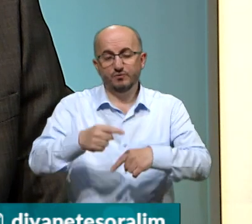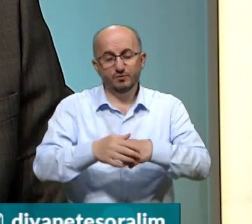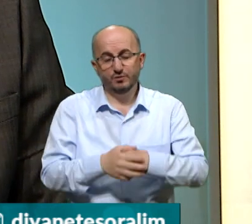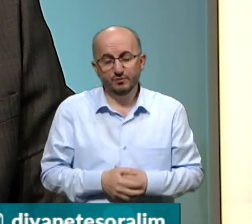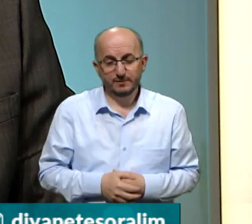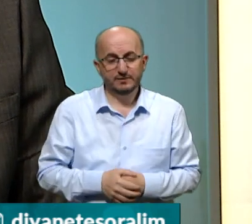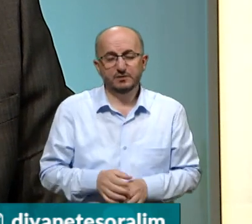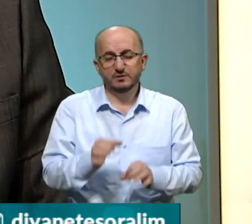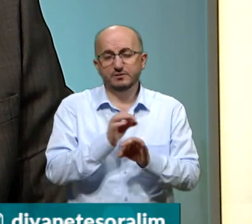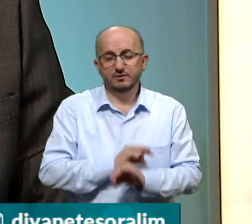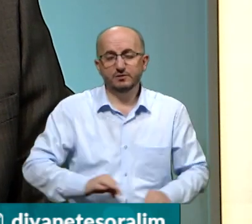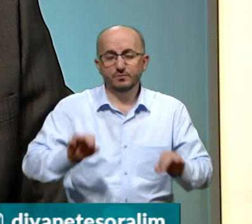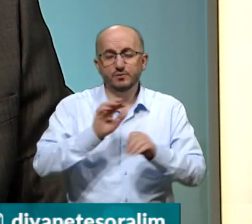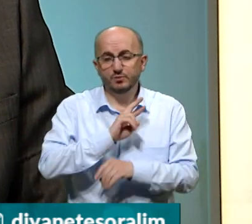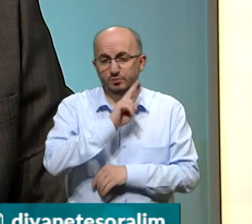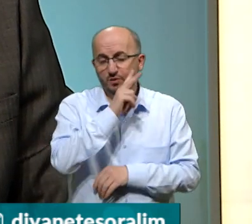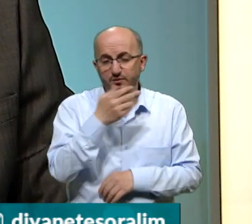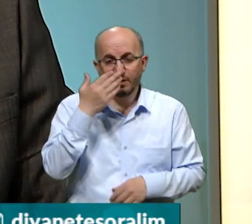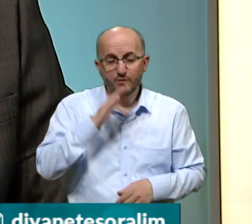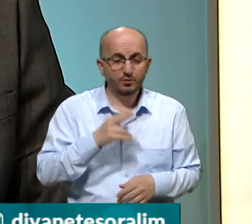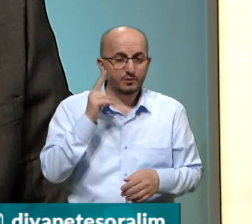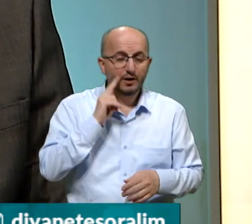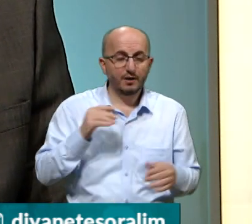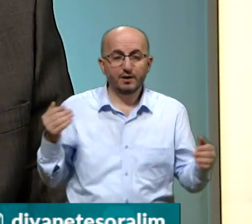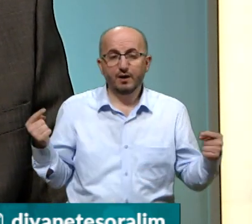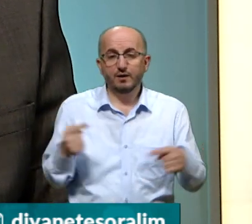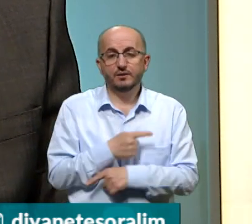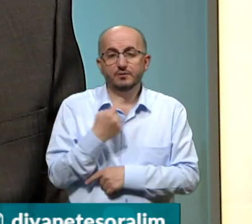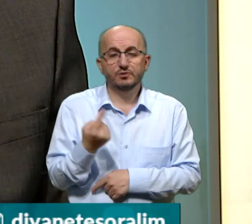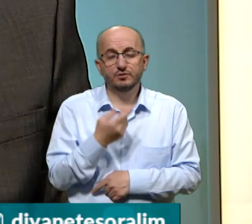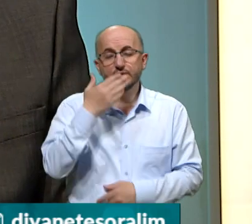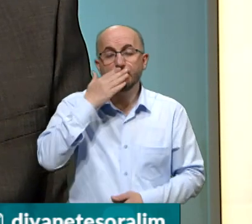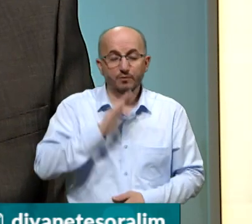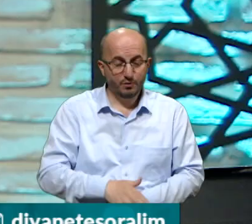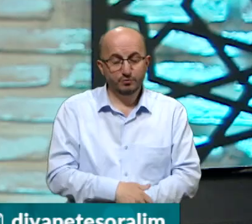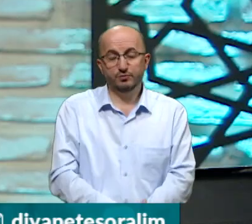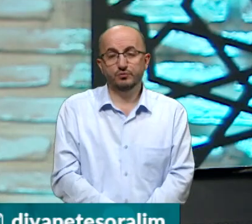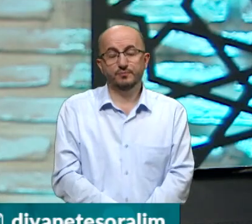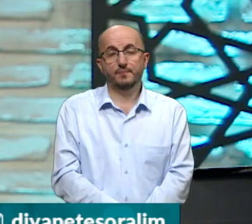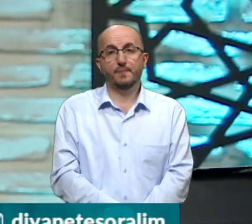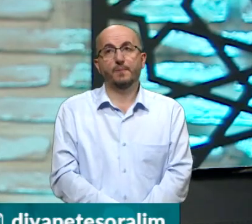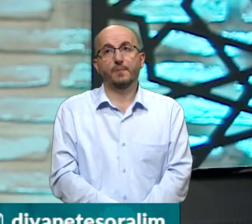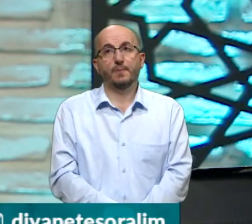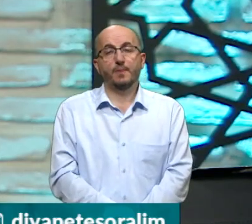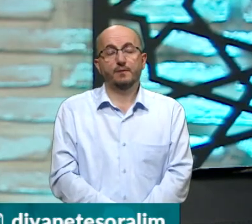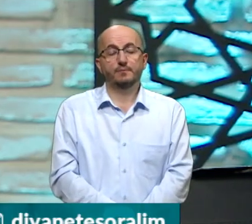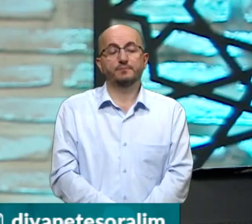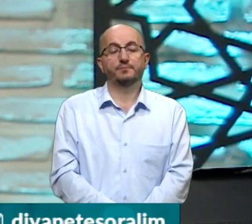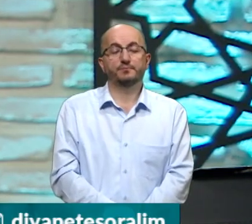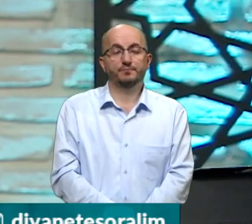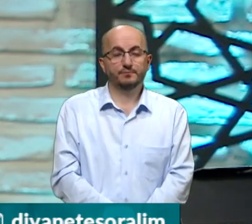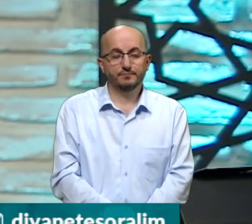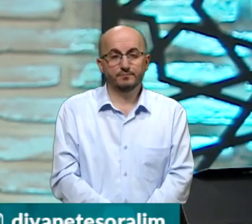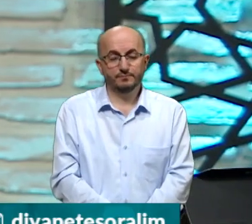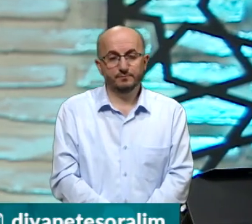mahsuru yok hatta hiç bir günah da yoktur edebe aykırı bir durum da yoktur Bereket Teşekkür ederiz hocam Çankırı'dan Satılmış Bey